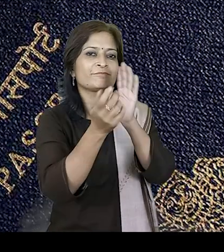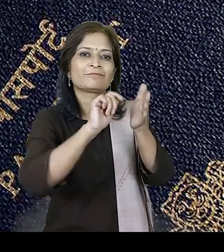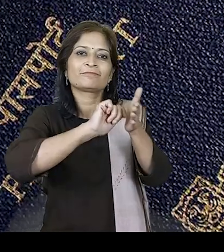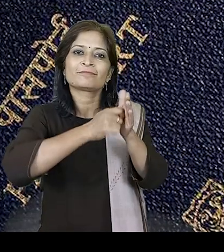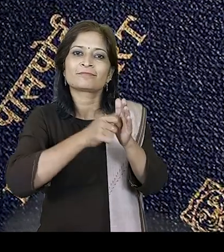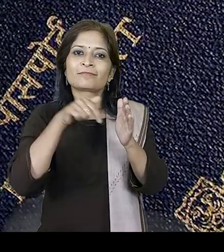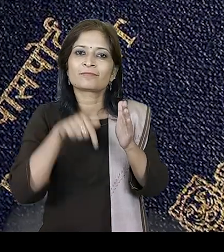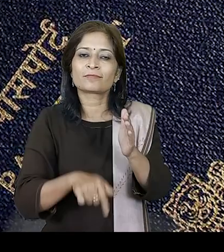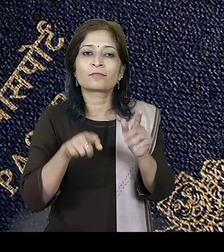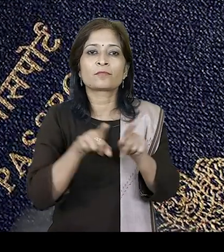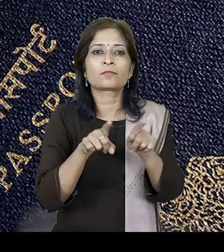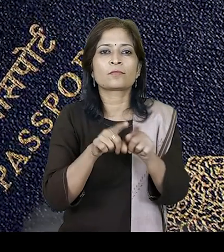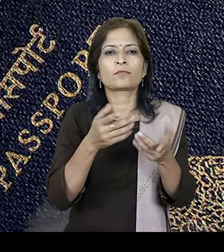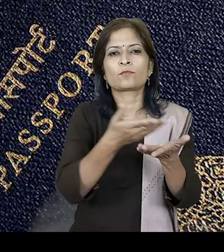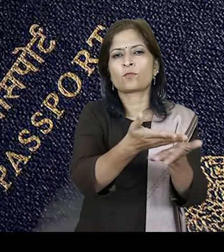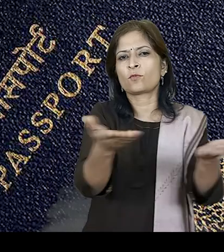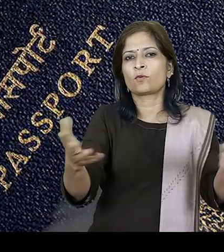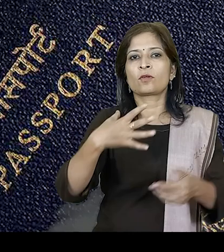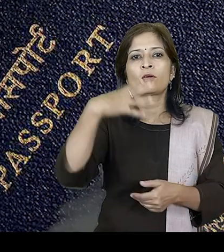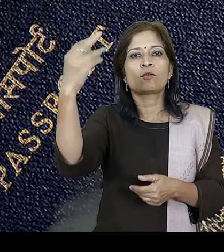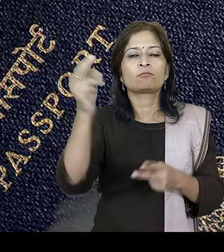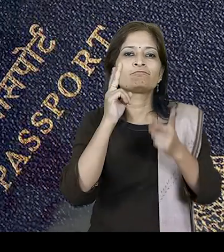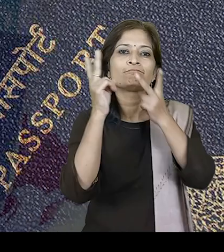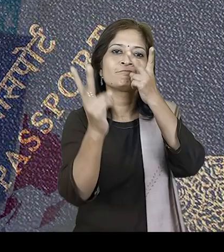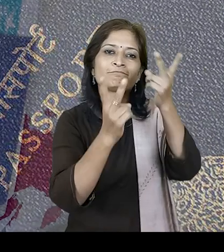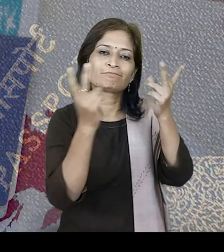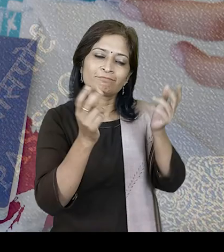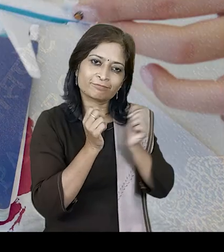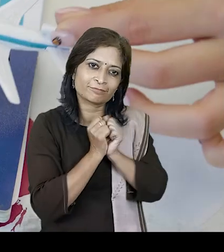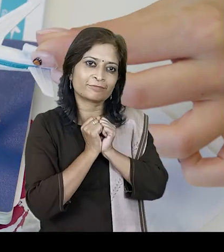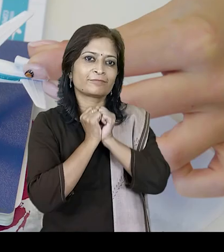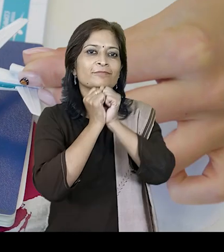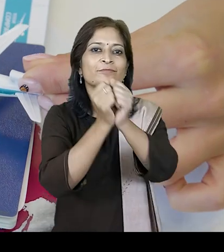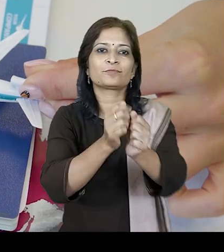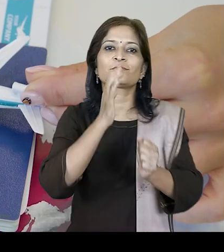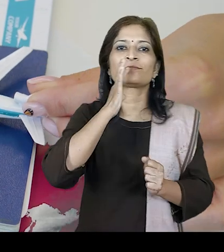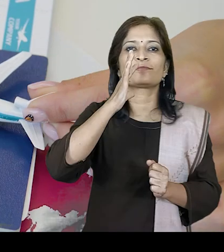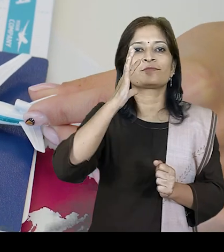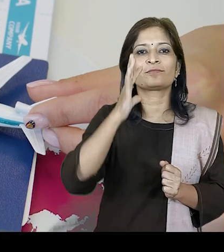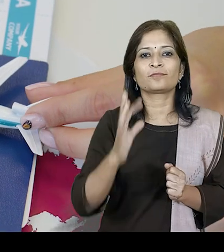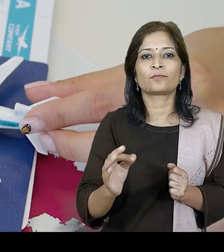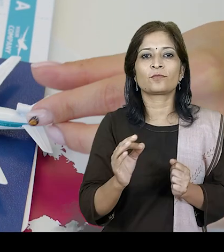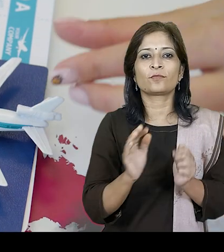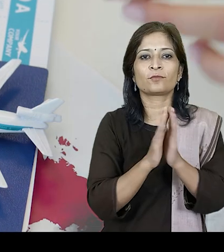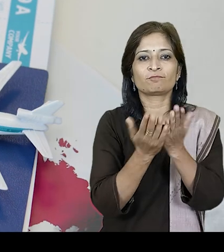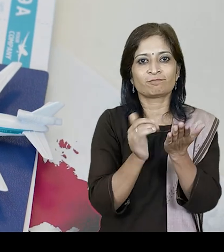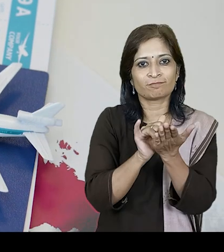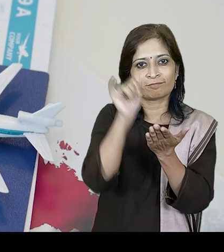पासपोर्ट दुनिया की चाबी है, विदेश के सफर में ये सच्चा